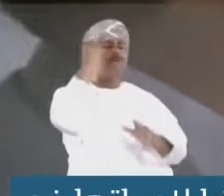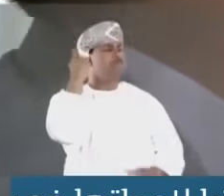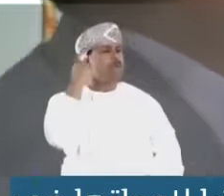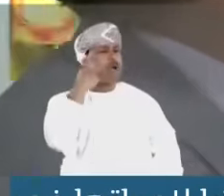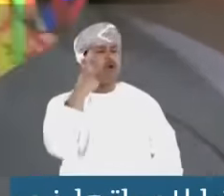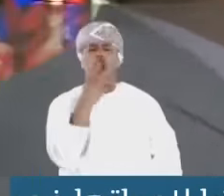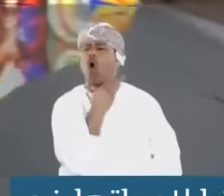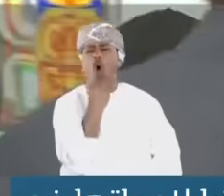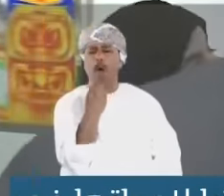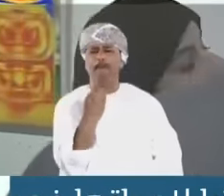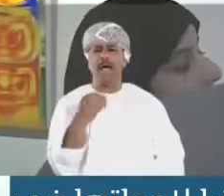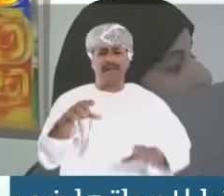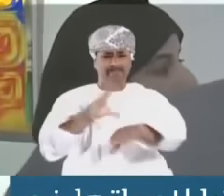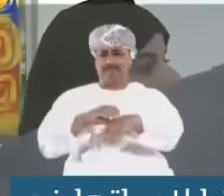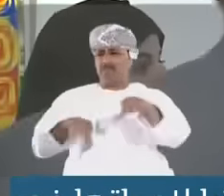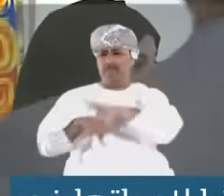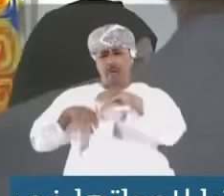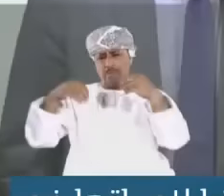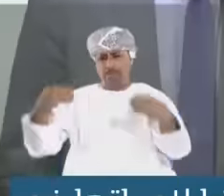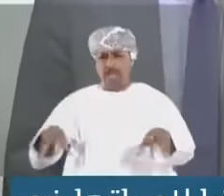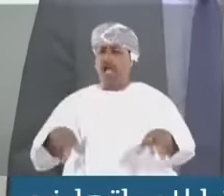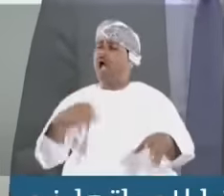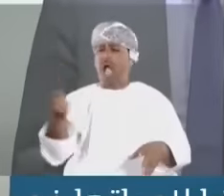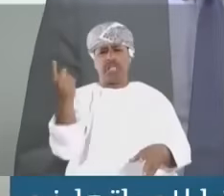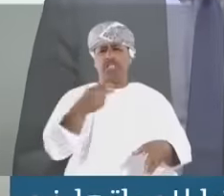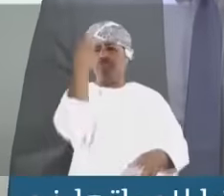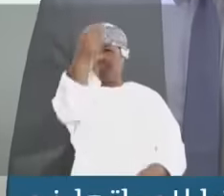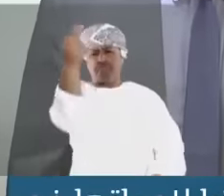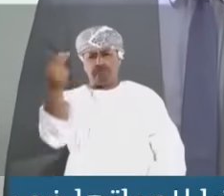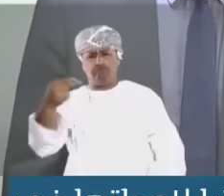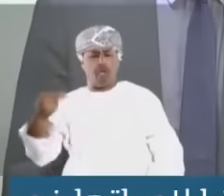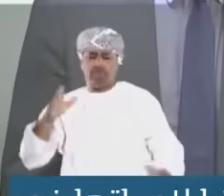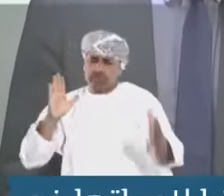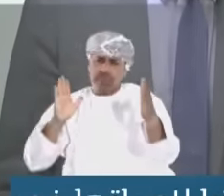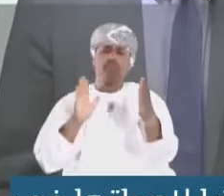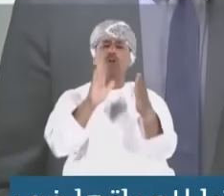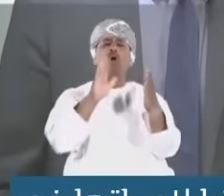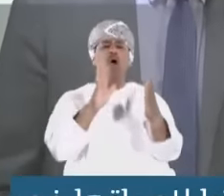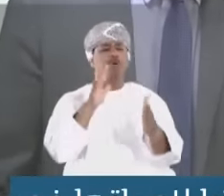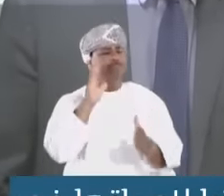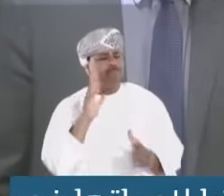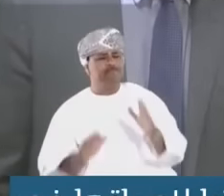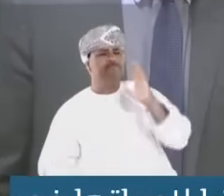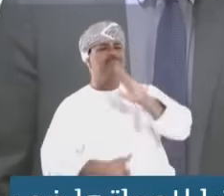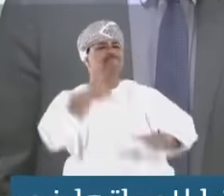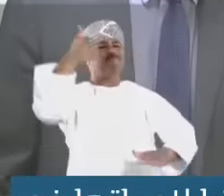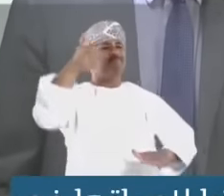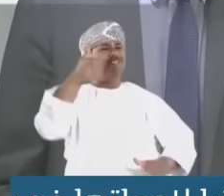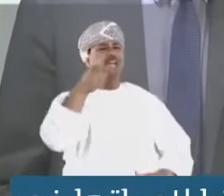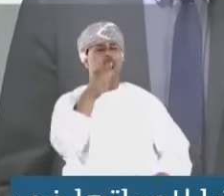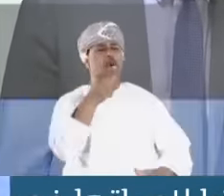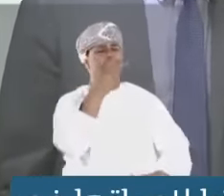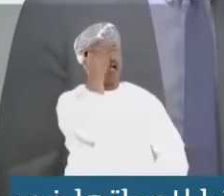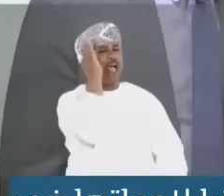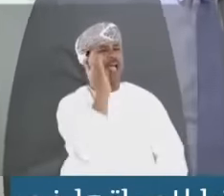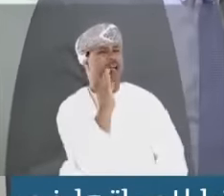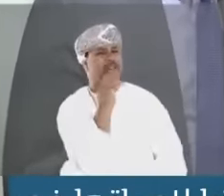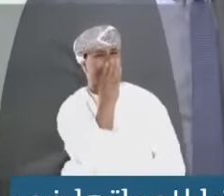إلى الأطراف غير المكتملة، فتحدت ونجحت